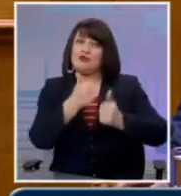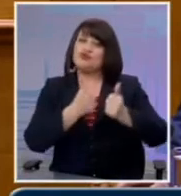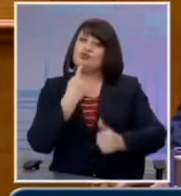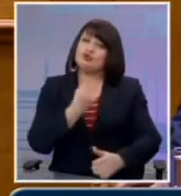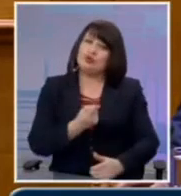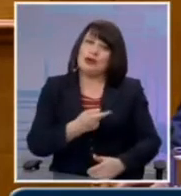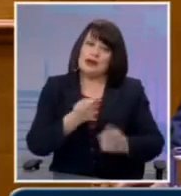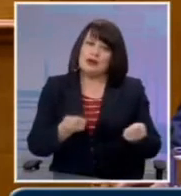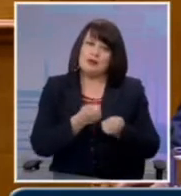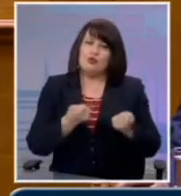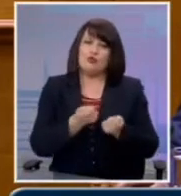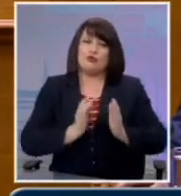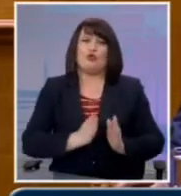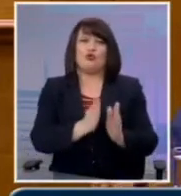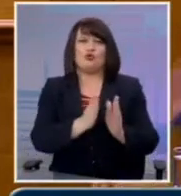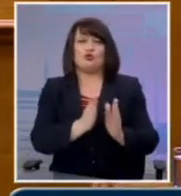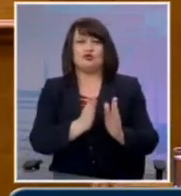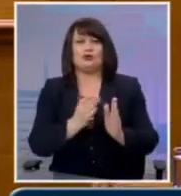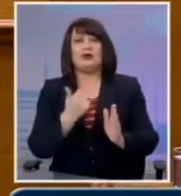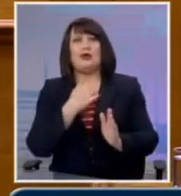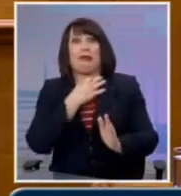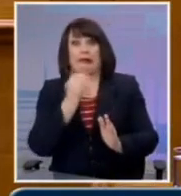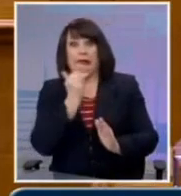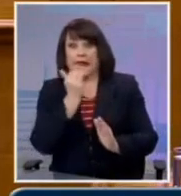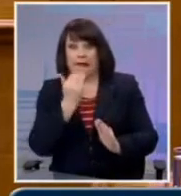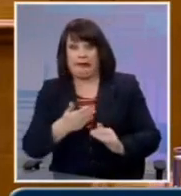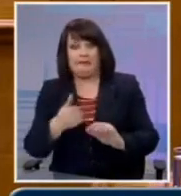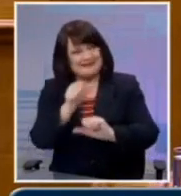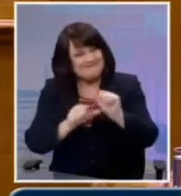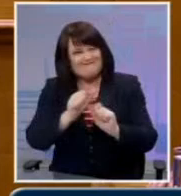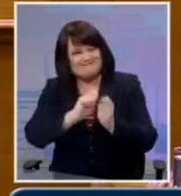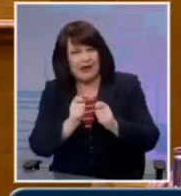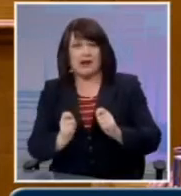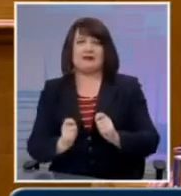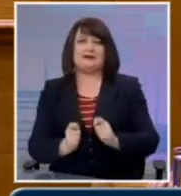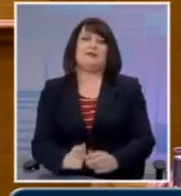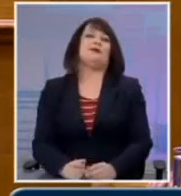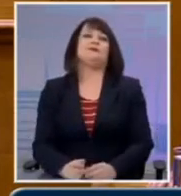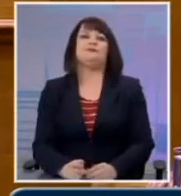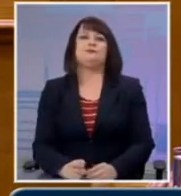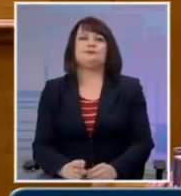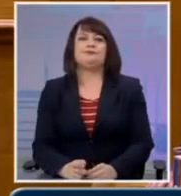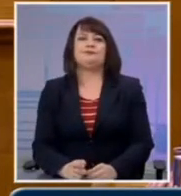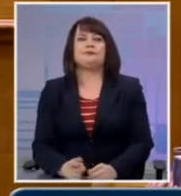ήταν σε εξέλιξη και σε πιεστικό χρόνο την αλλάξαμε με